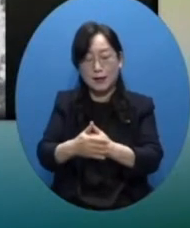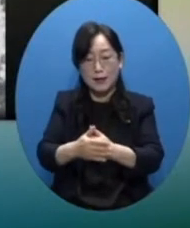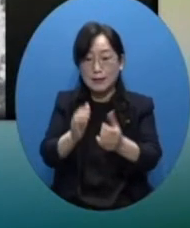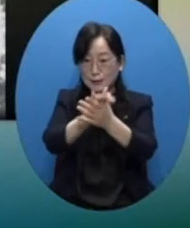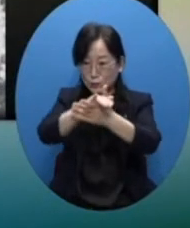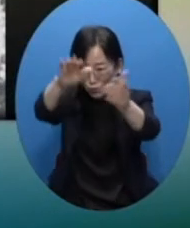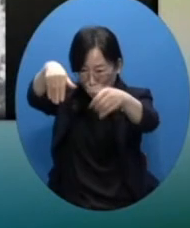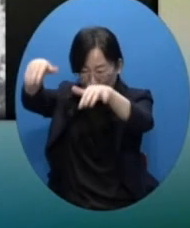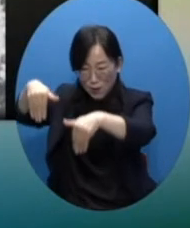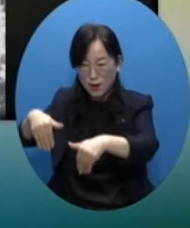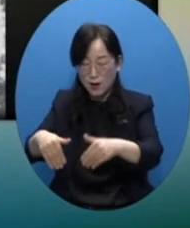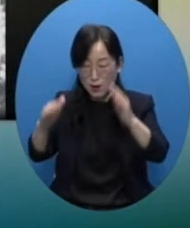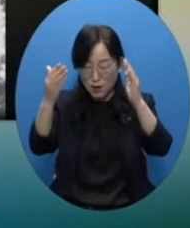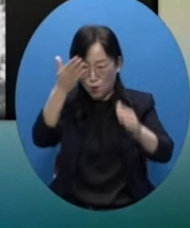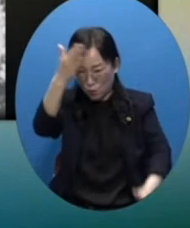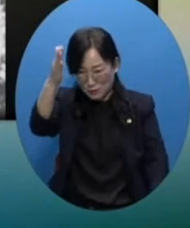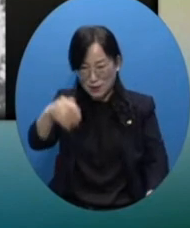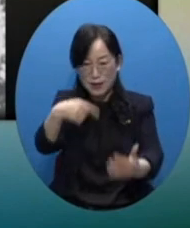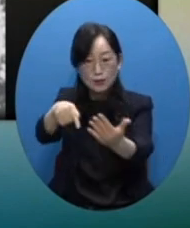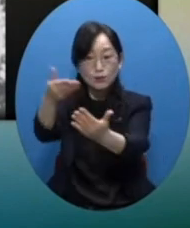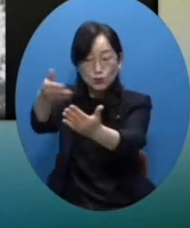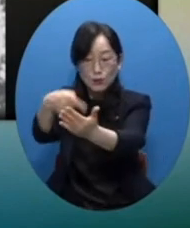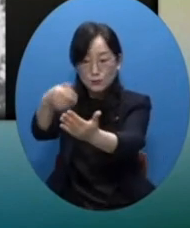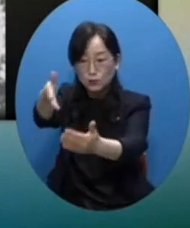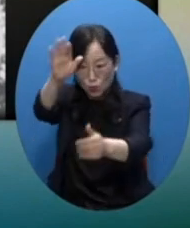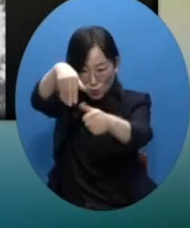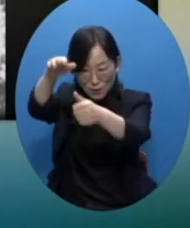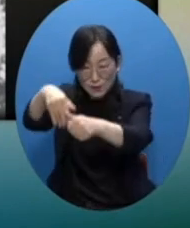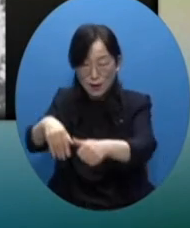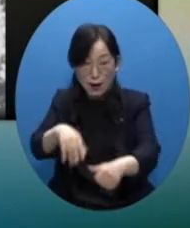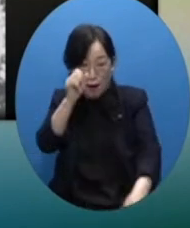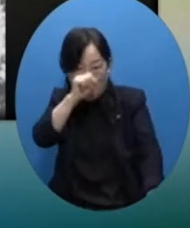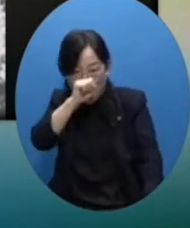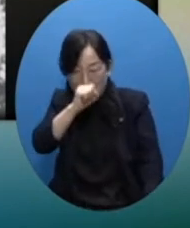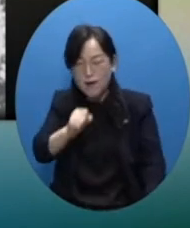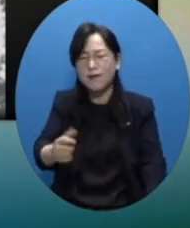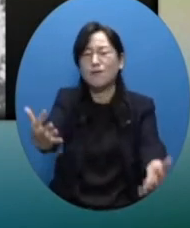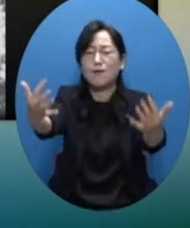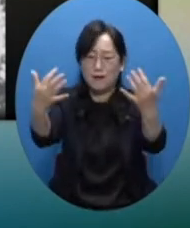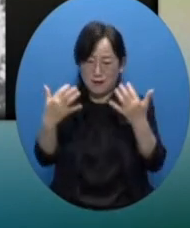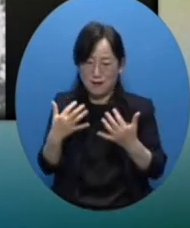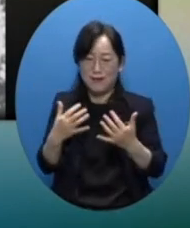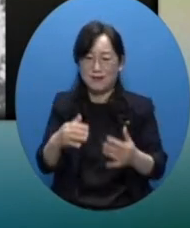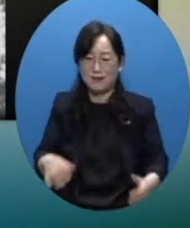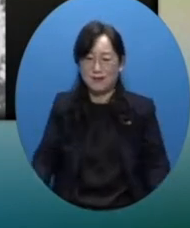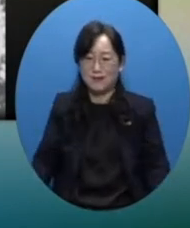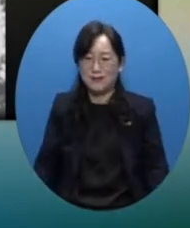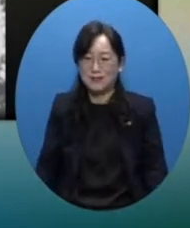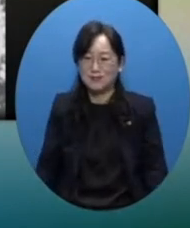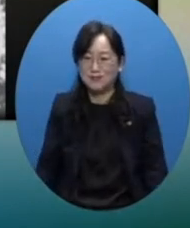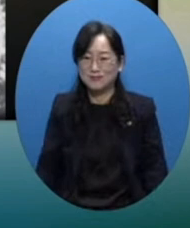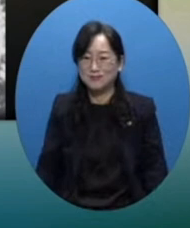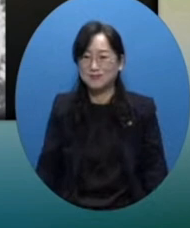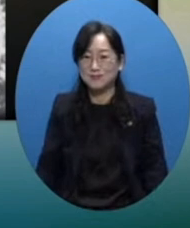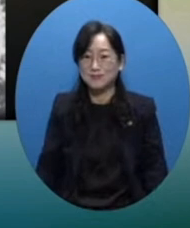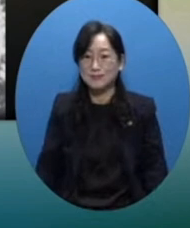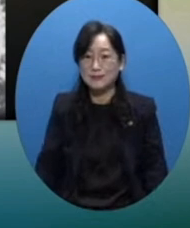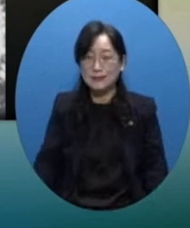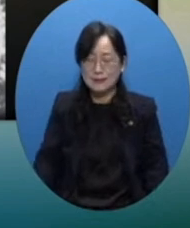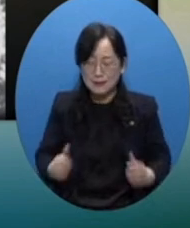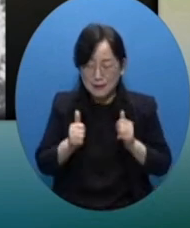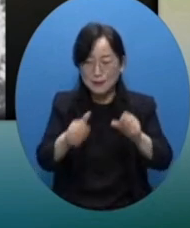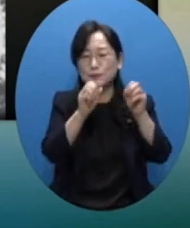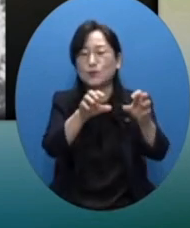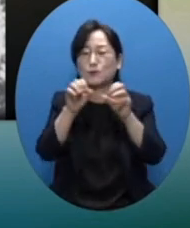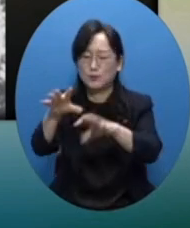가해도 하자구 가르친다는 것이 좋아서 가르쳐 줘서 따라 가운데 얼마나 했어요 저도